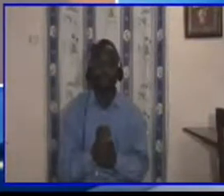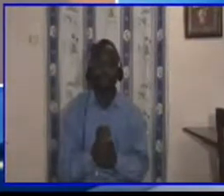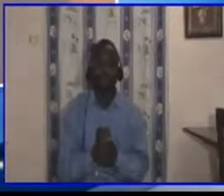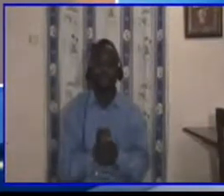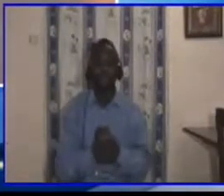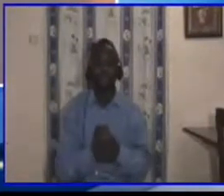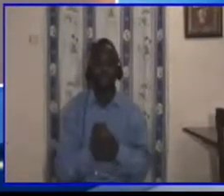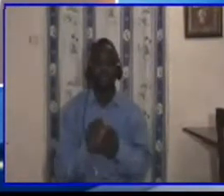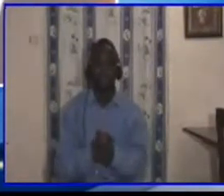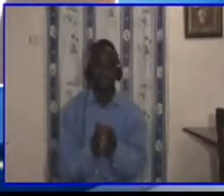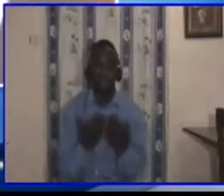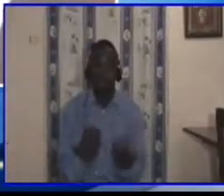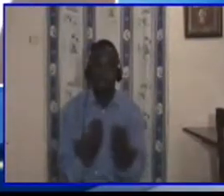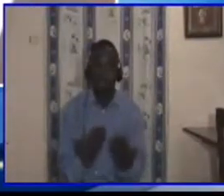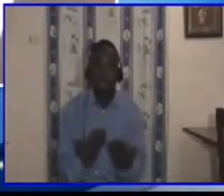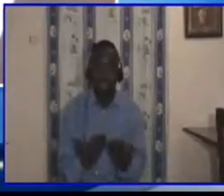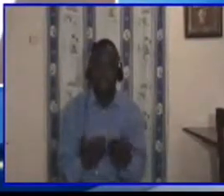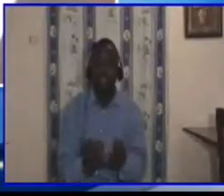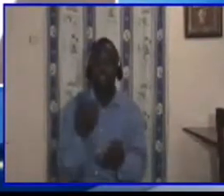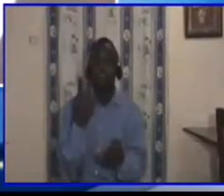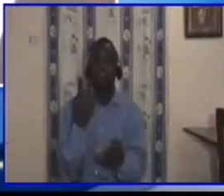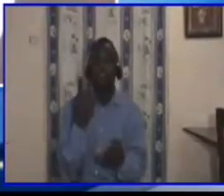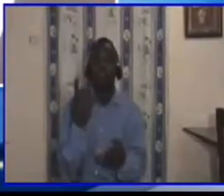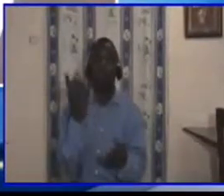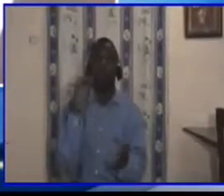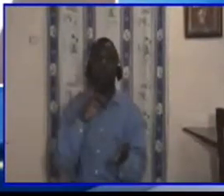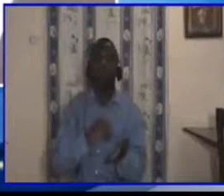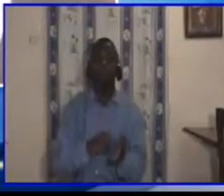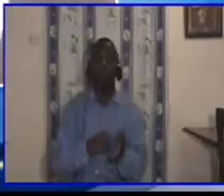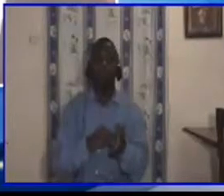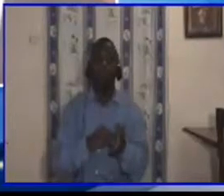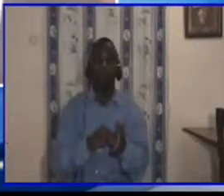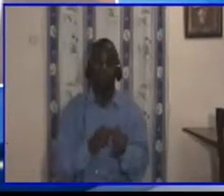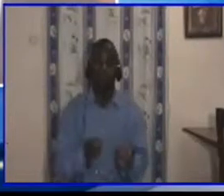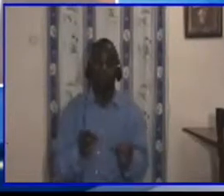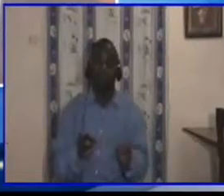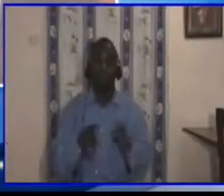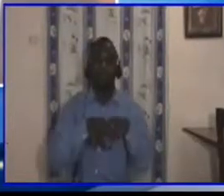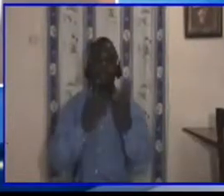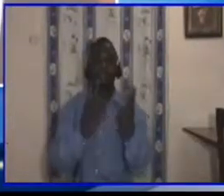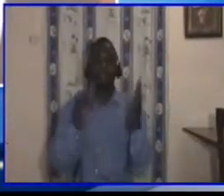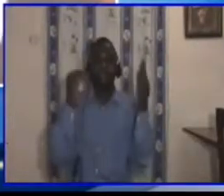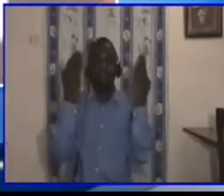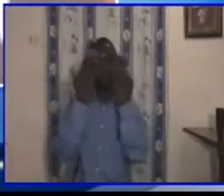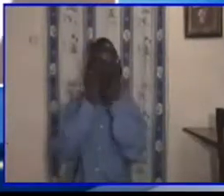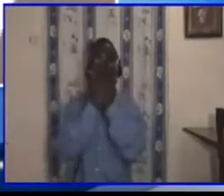e allora iniziarono i mille anni di epoche oscure